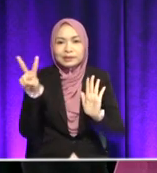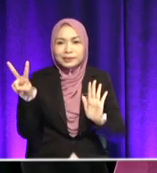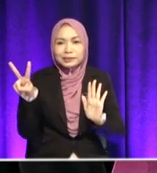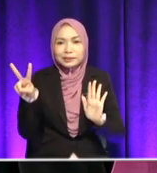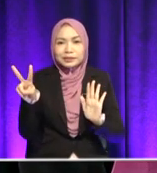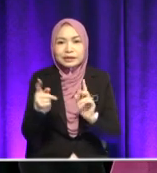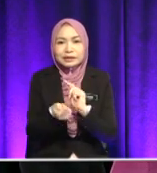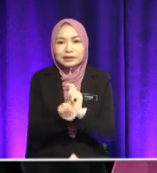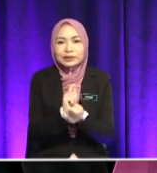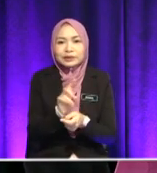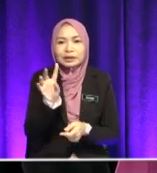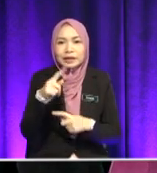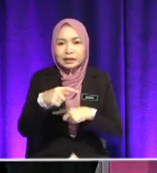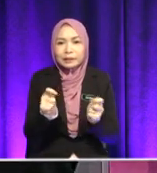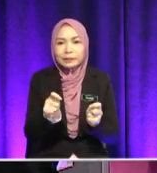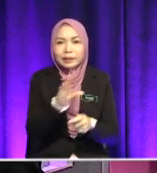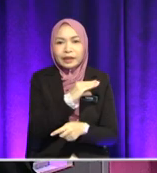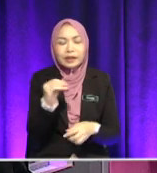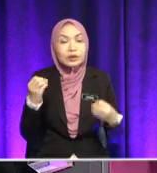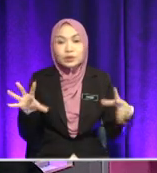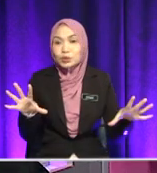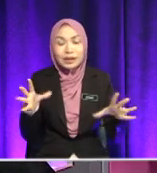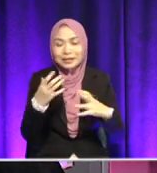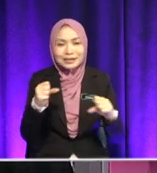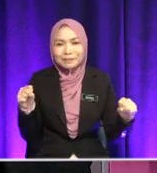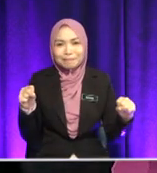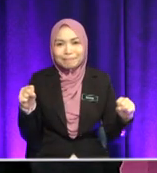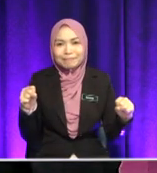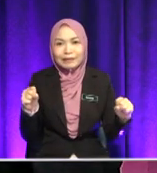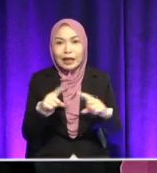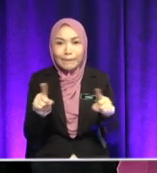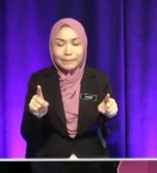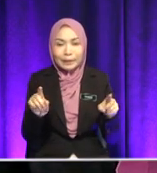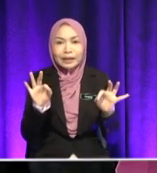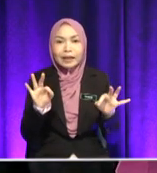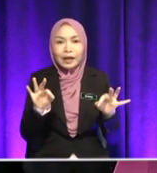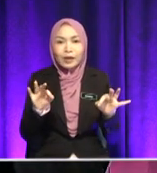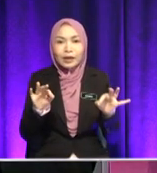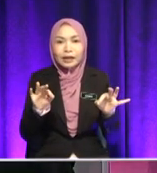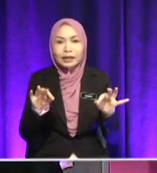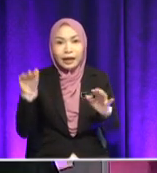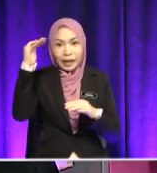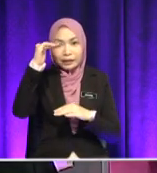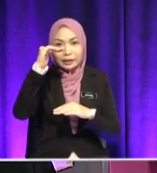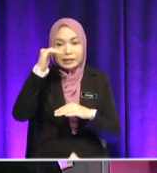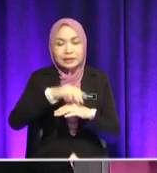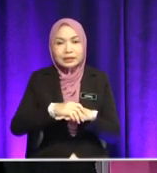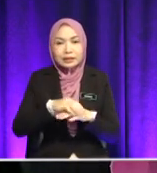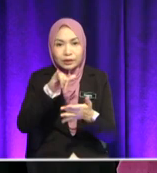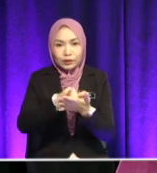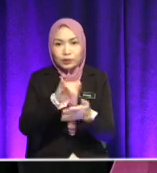dan selesai tapi Evan yang di atas ini Ivan tidak ada markah hanya untuk jawaban